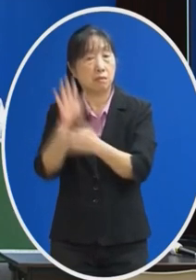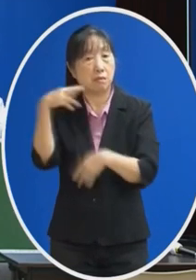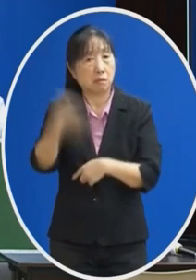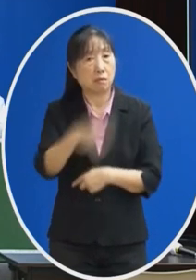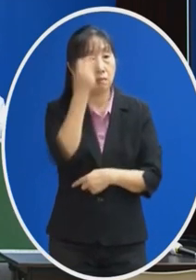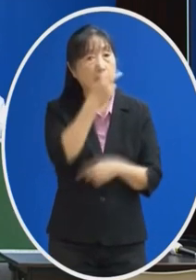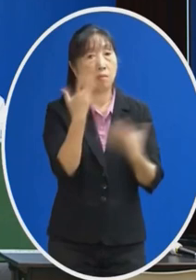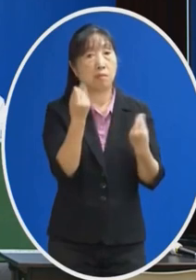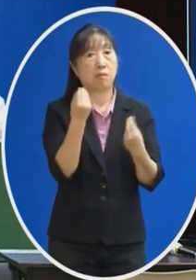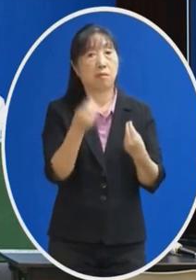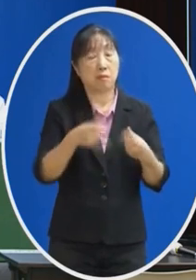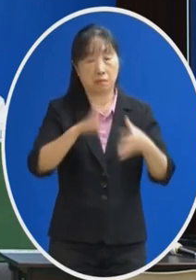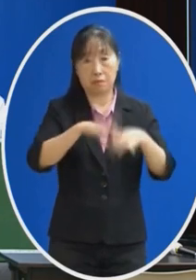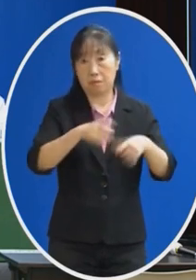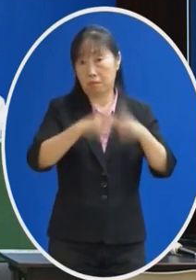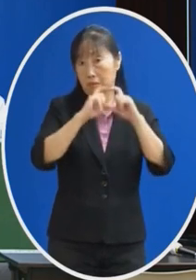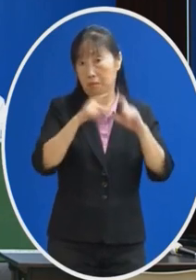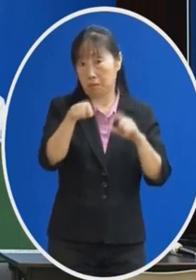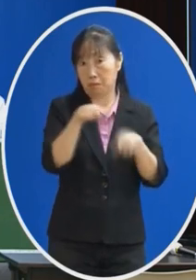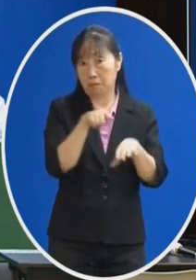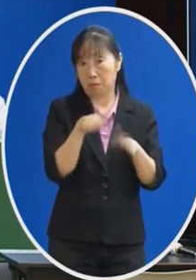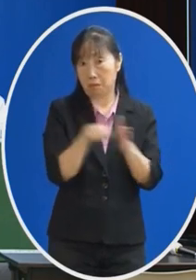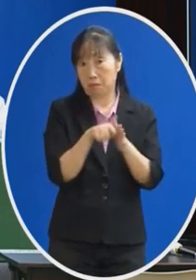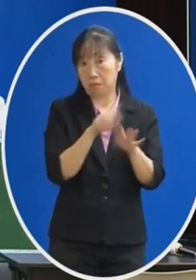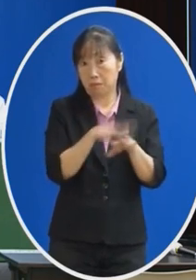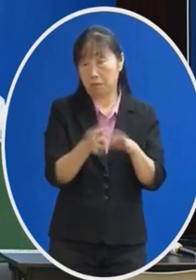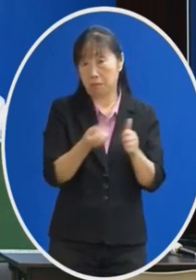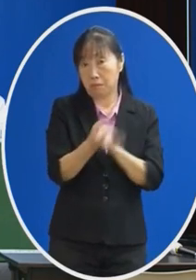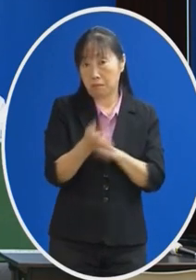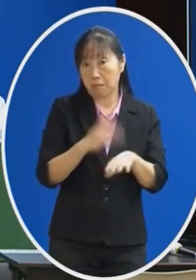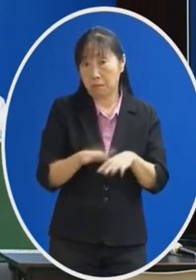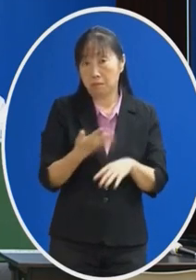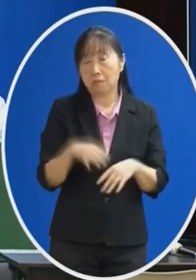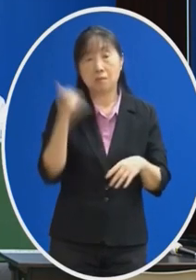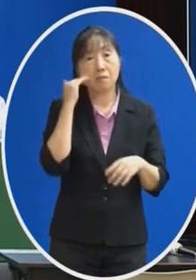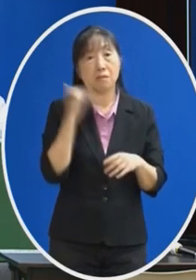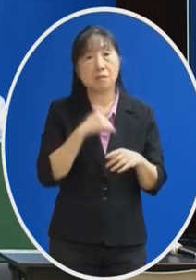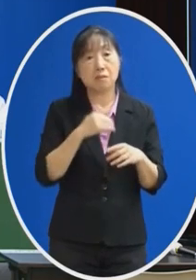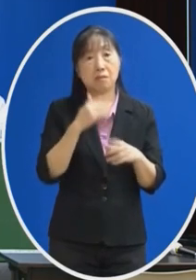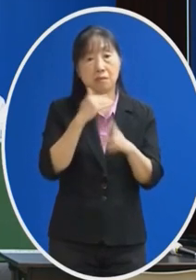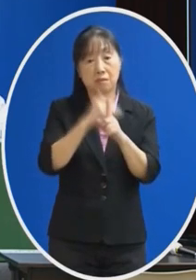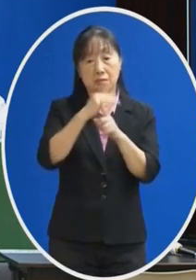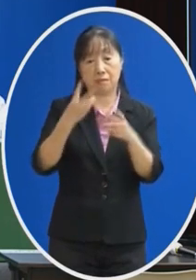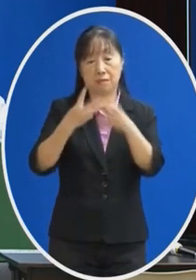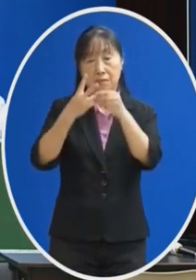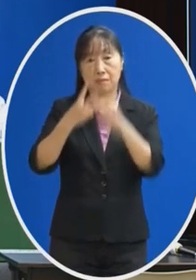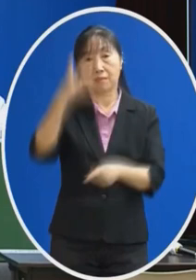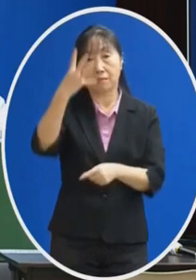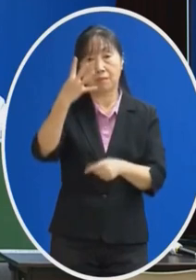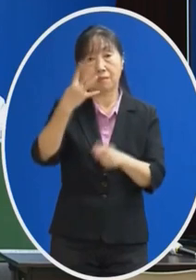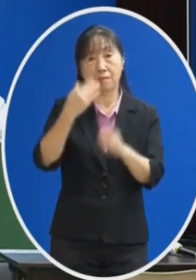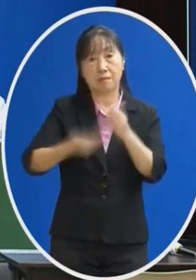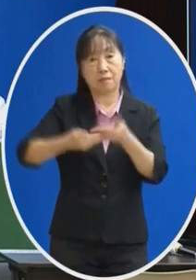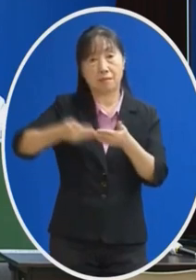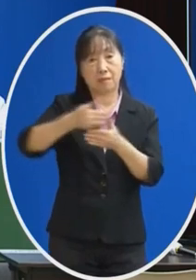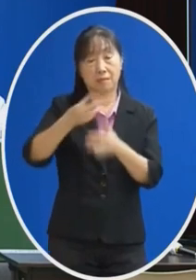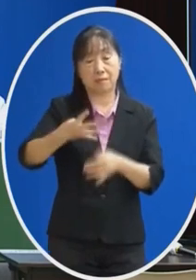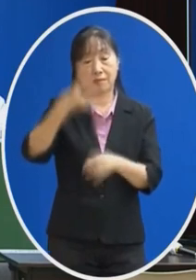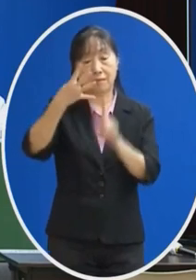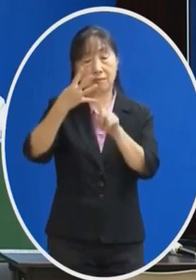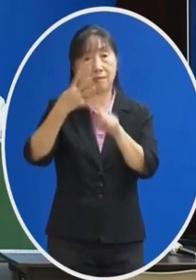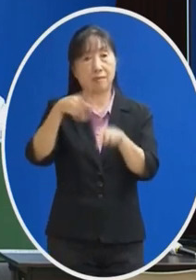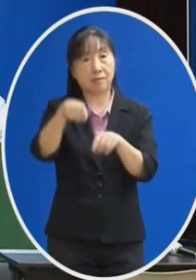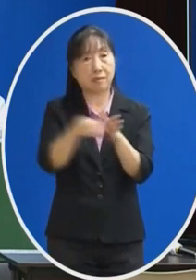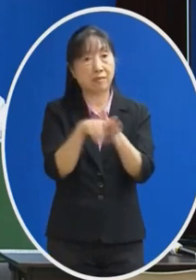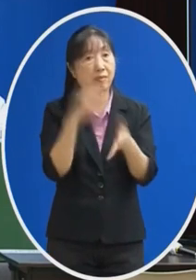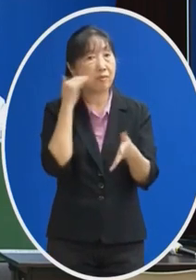的解隔标准会不会再讨论？那未来如果说升为4级的话，是除了可以维生的这些场所